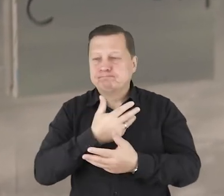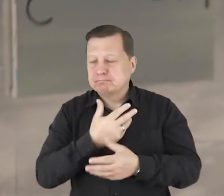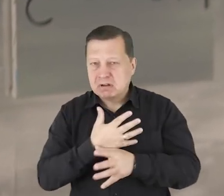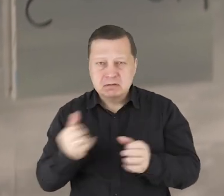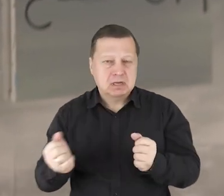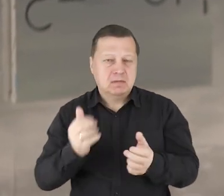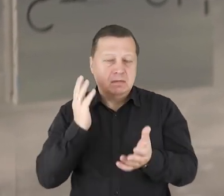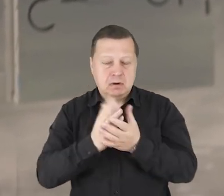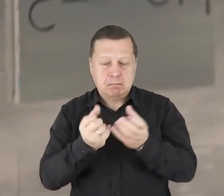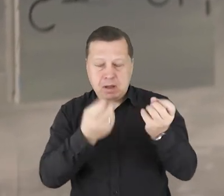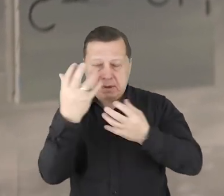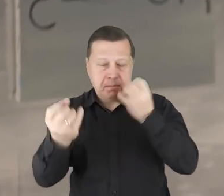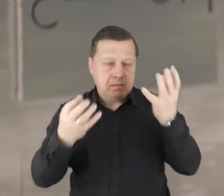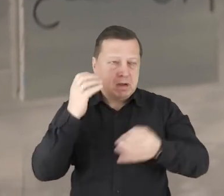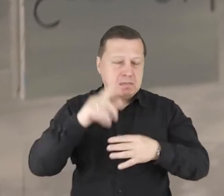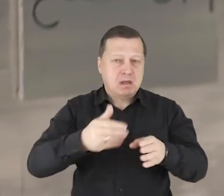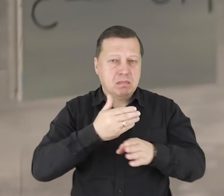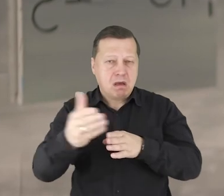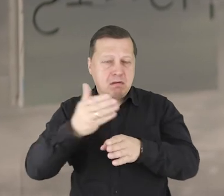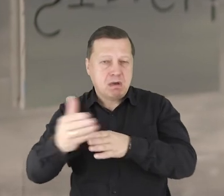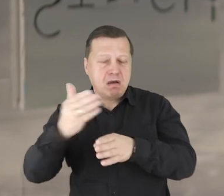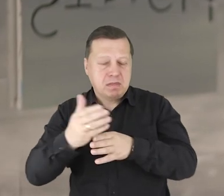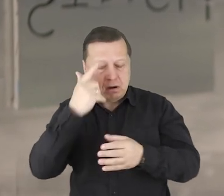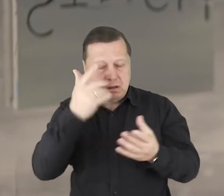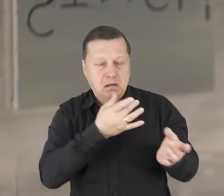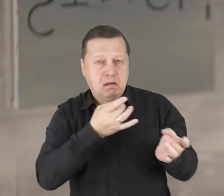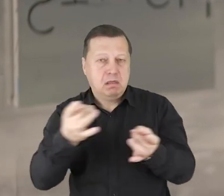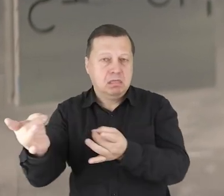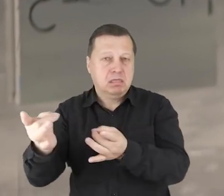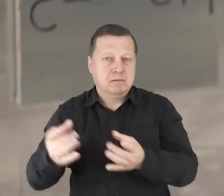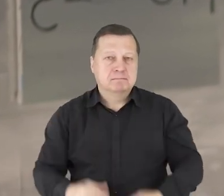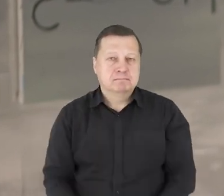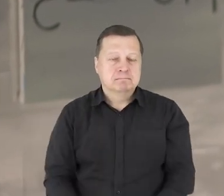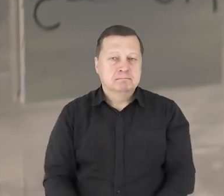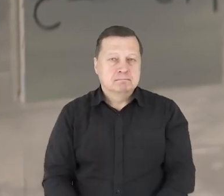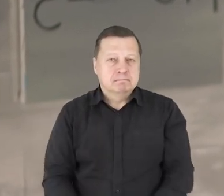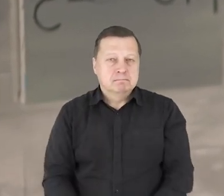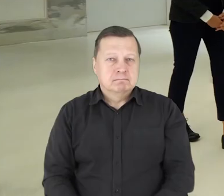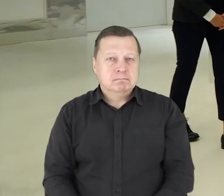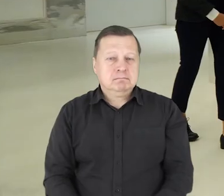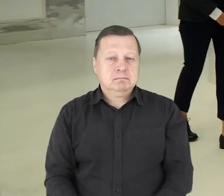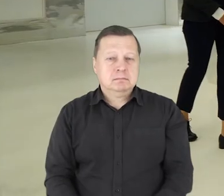tylko za pomocą migawek, obrazów, które on jest w stanie uchwycić.